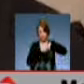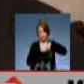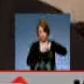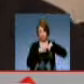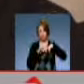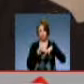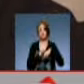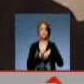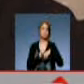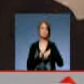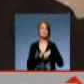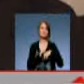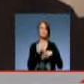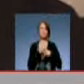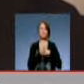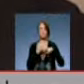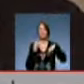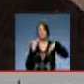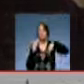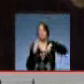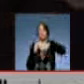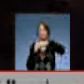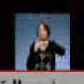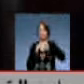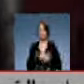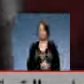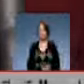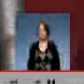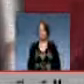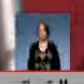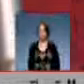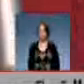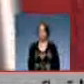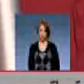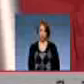الطرف بتاع رجلي ده ورحت جايباه وجايب.